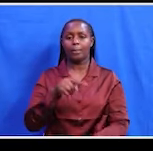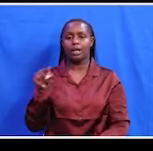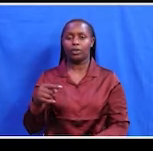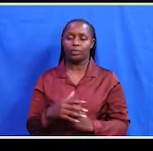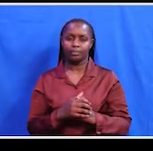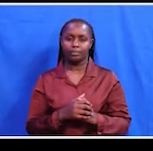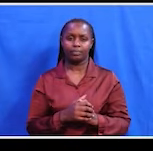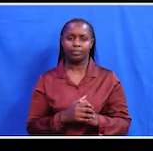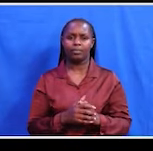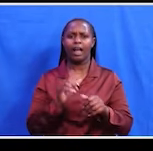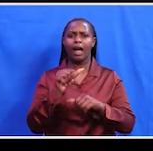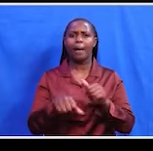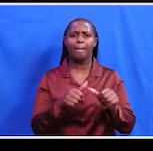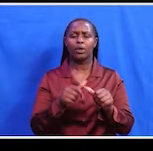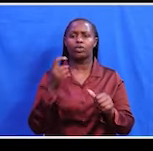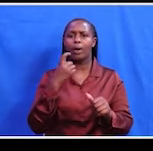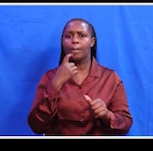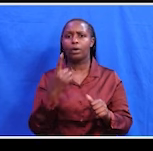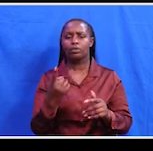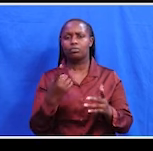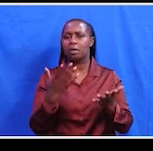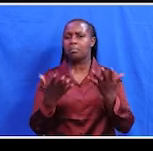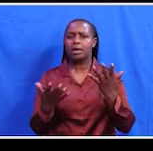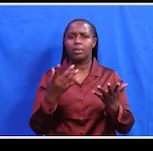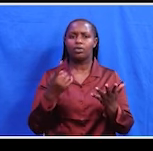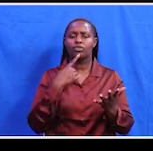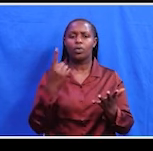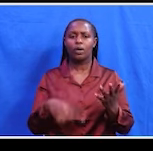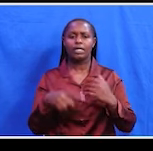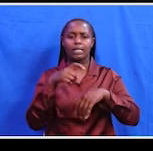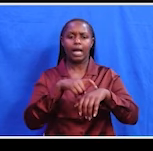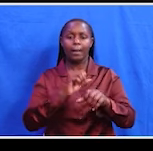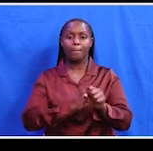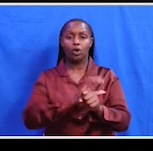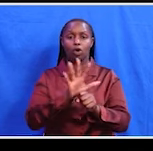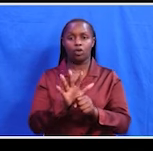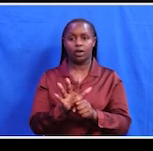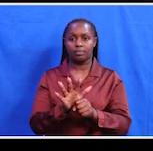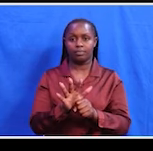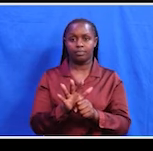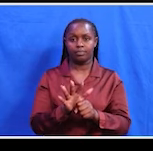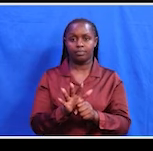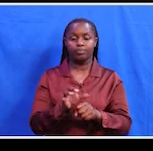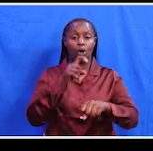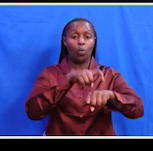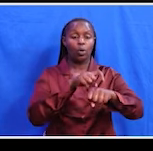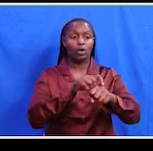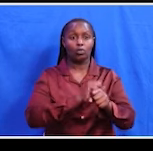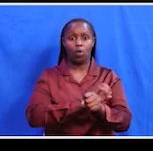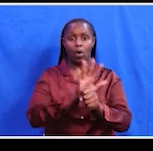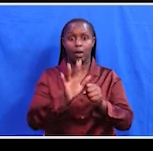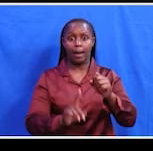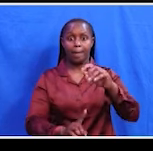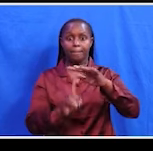ilikuwa imeanza kutunyeshea. Niseme ni hiyo wakati wa corona. Wakati wa corona vile